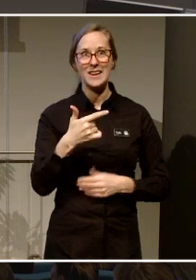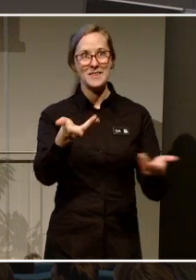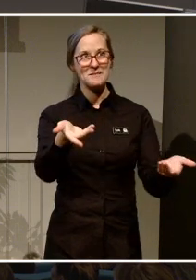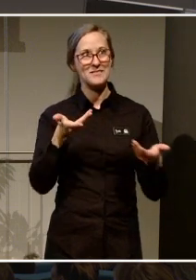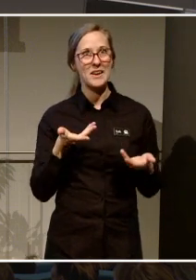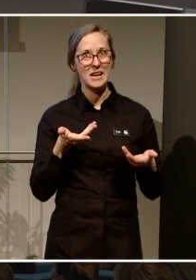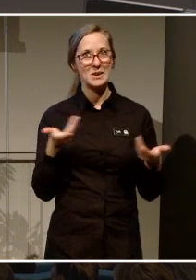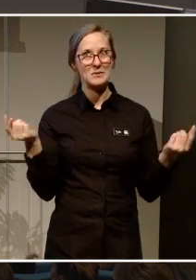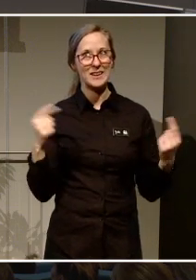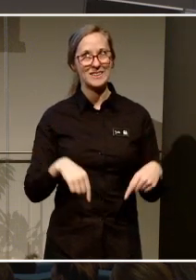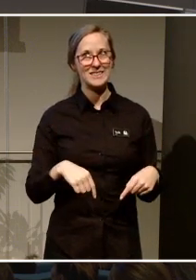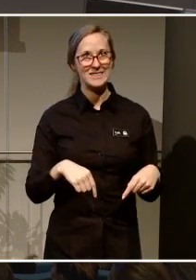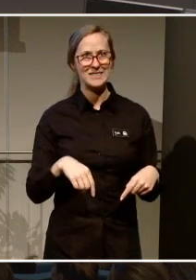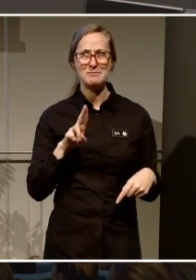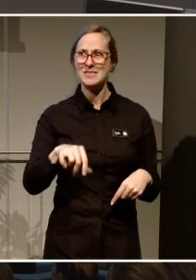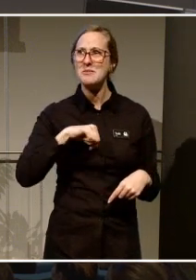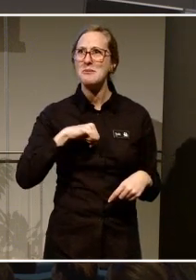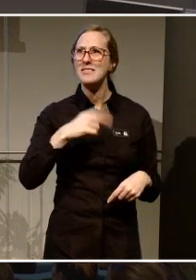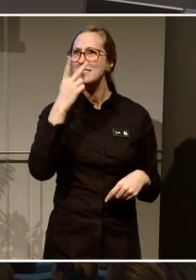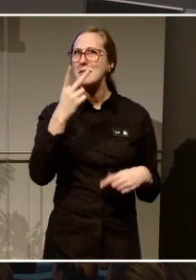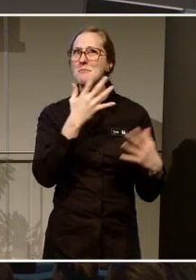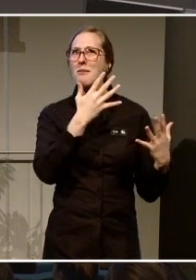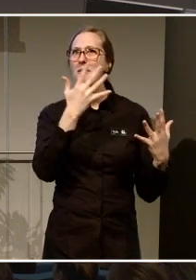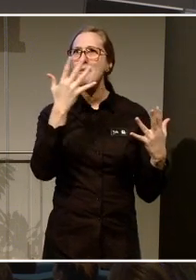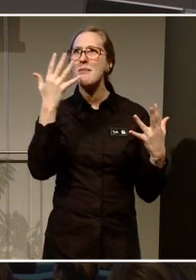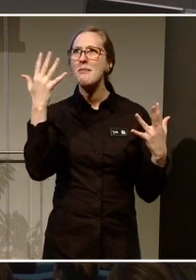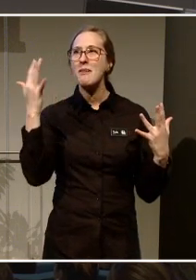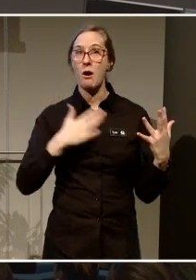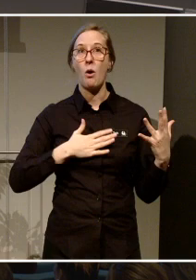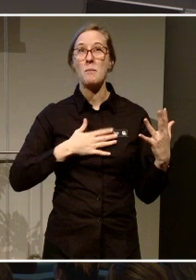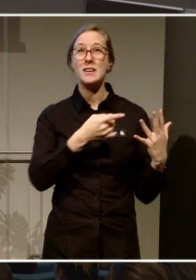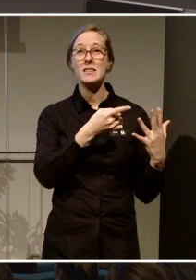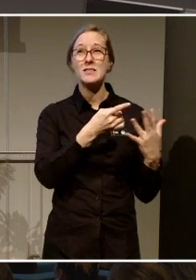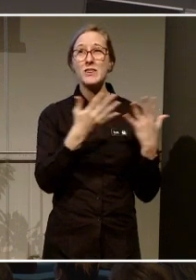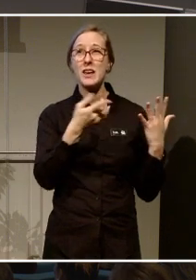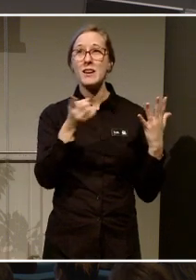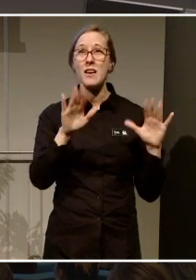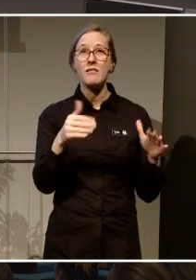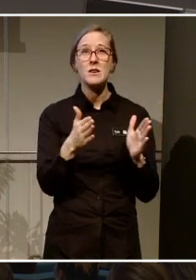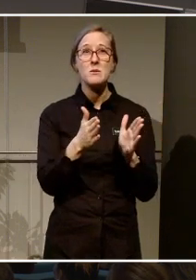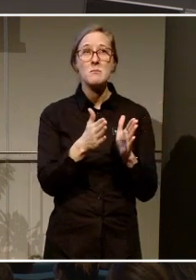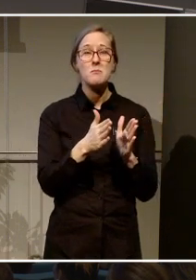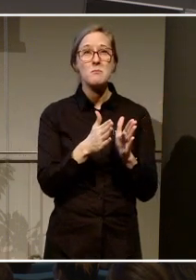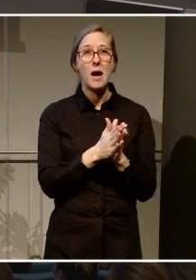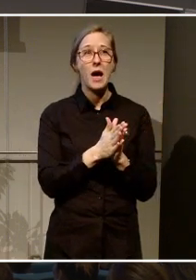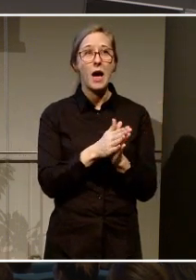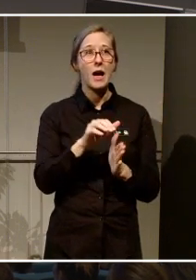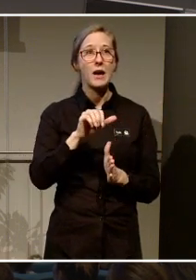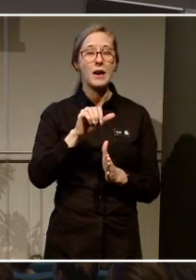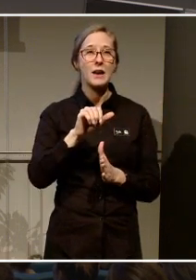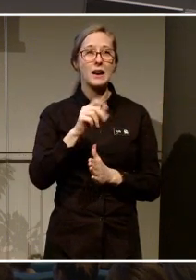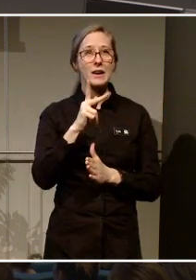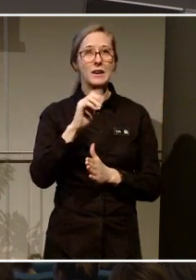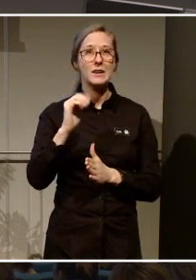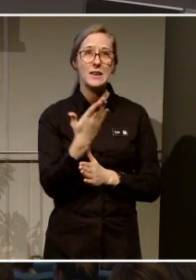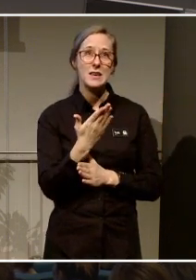Välkomna hit alla ni. Så roligt att se er, och jag hoppas att fler av er var på morgonens keynote-föreläsningar. Då var